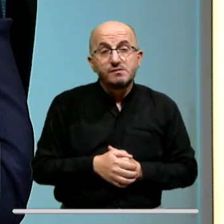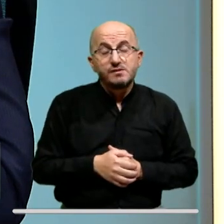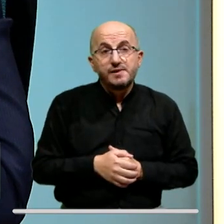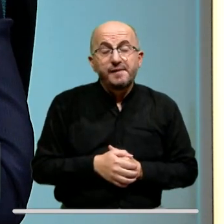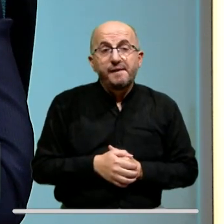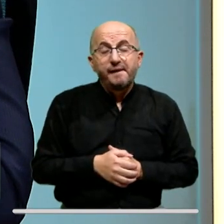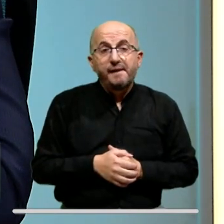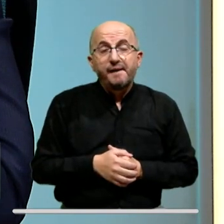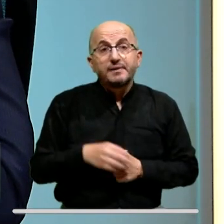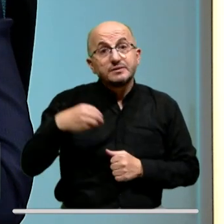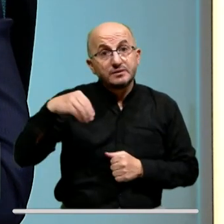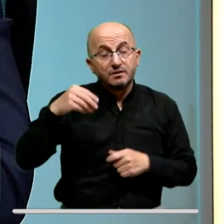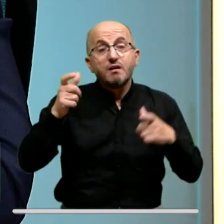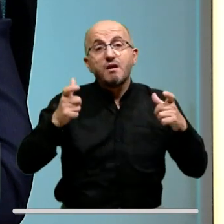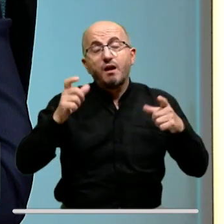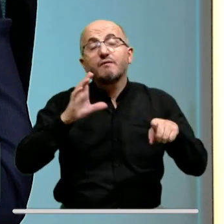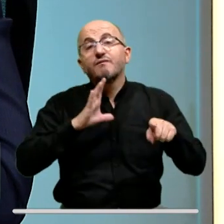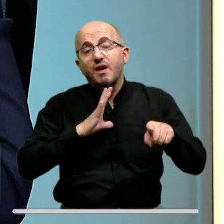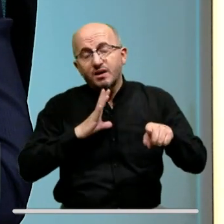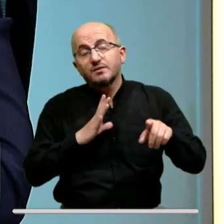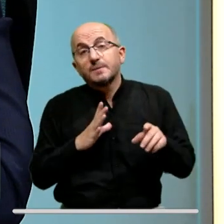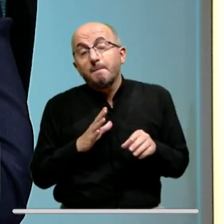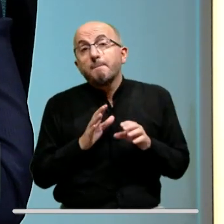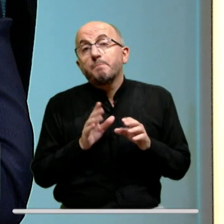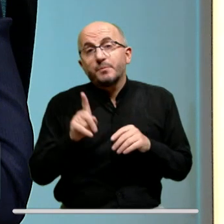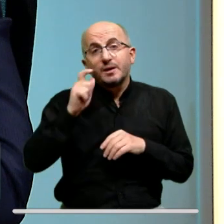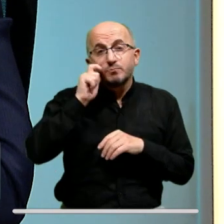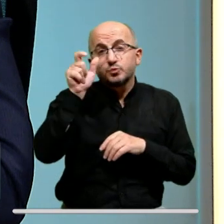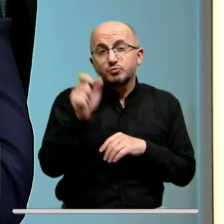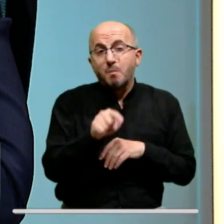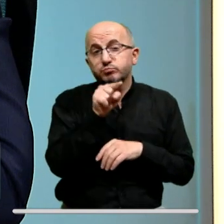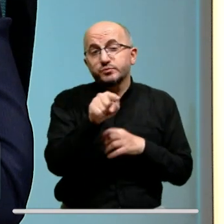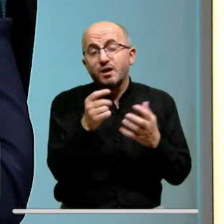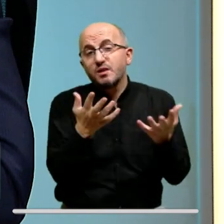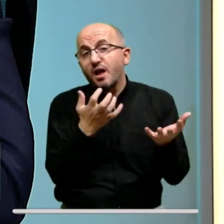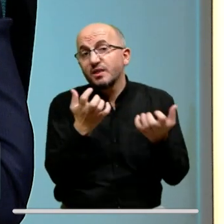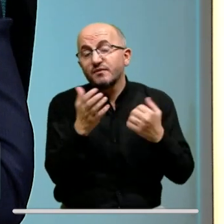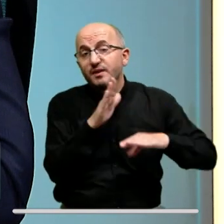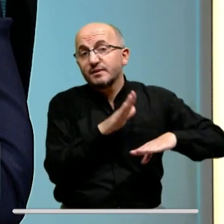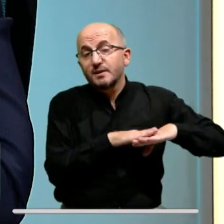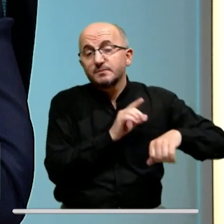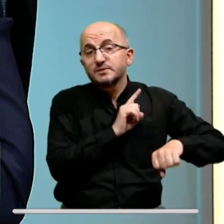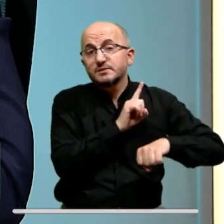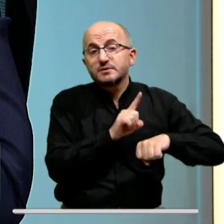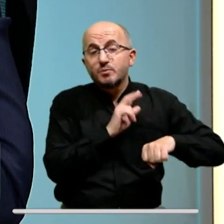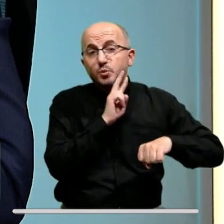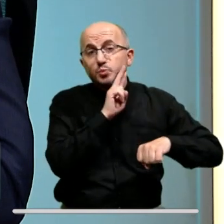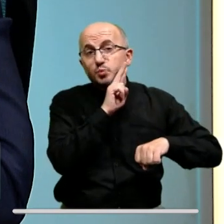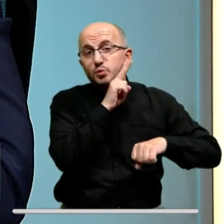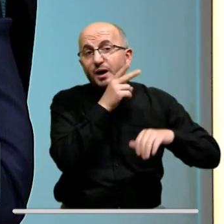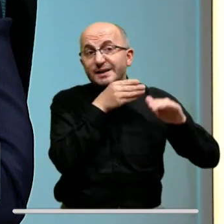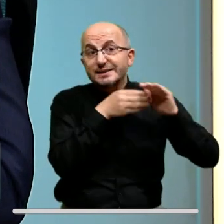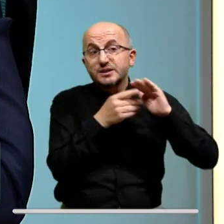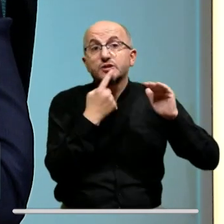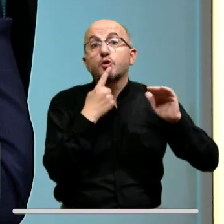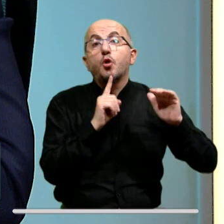eti vesaire gibi satılan yerler de var. Bir Müslüman buradan alışveriş yaptığı zaman günaha girdiğini